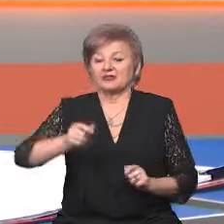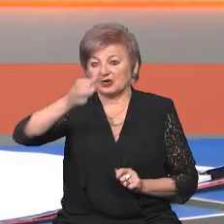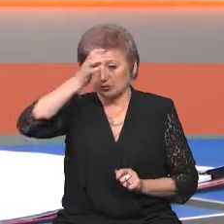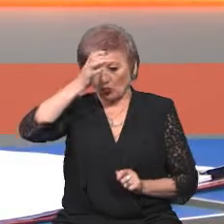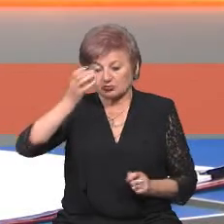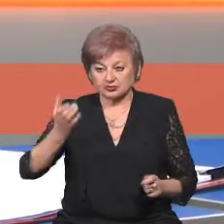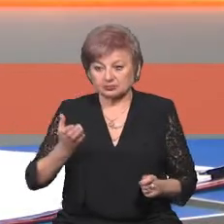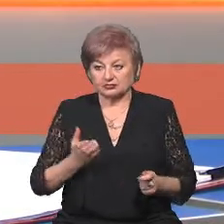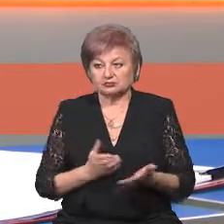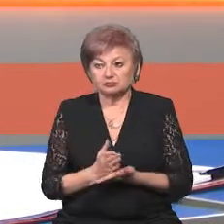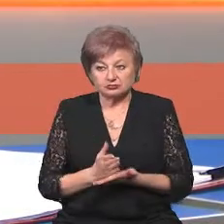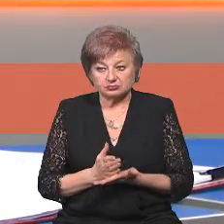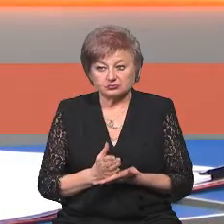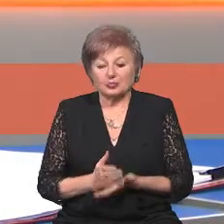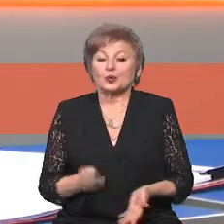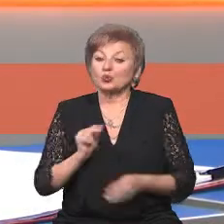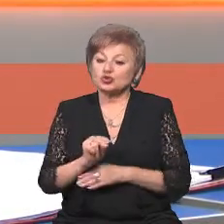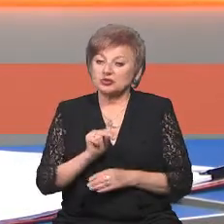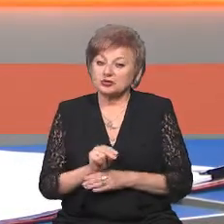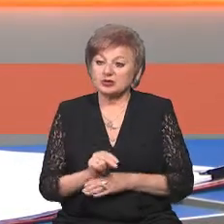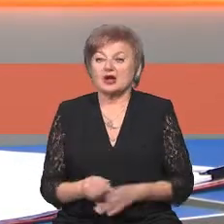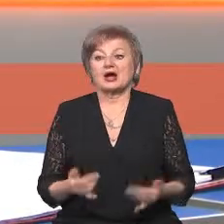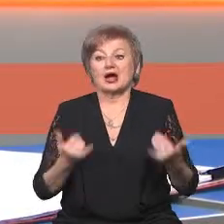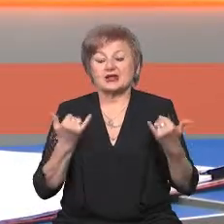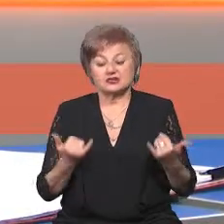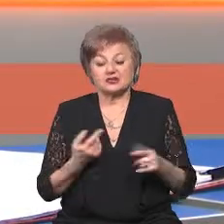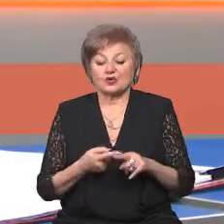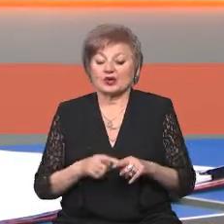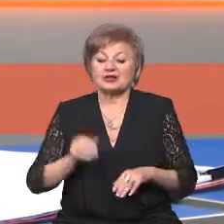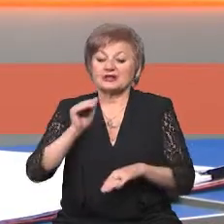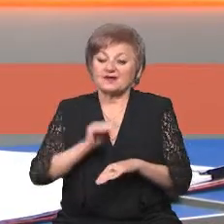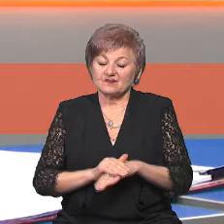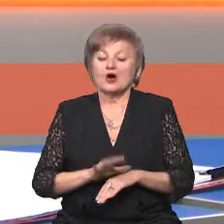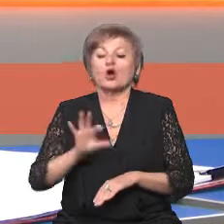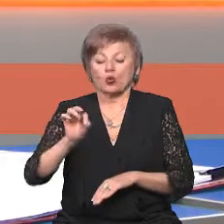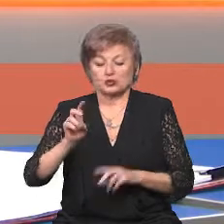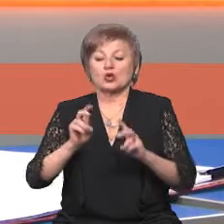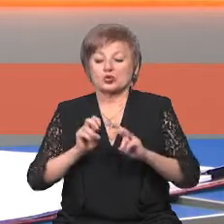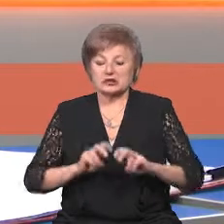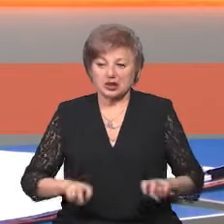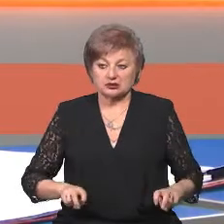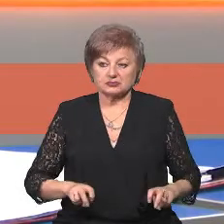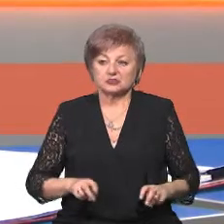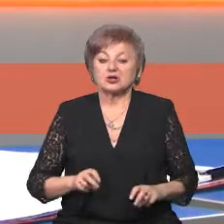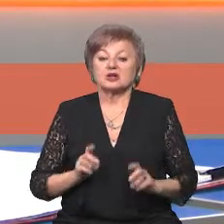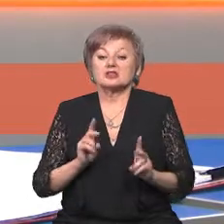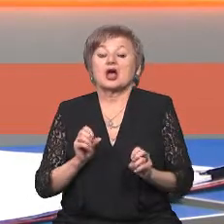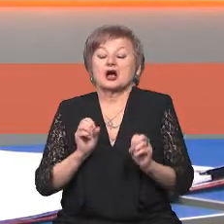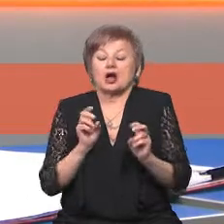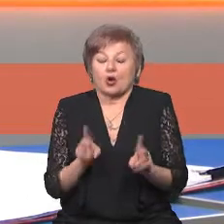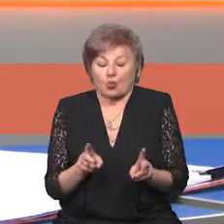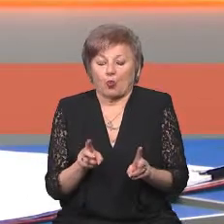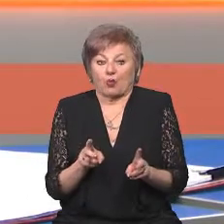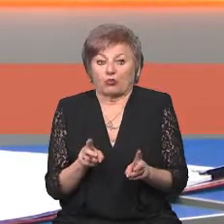послуги, вчити. І сьогодні той факт, він розслідується, на якій підставі директор видав